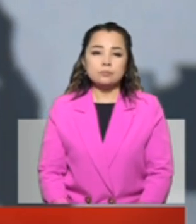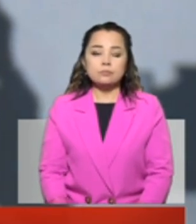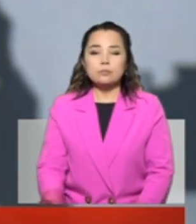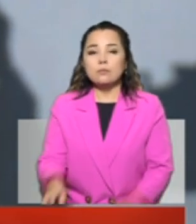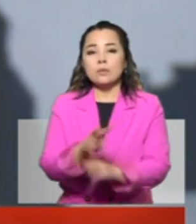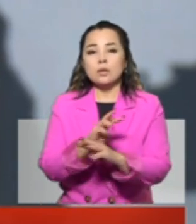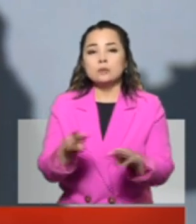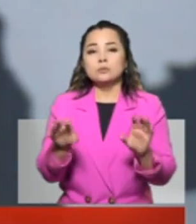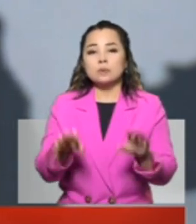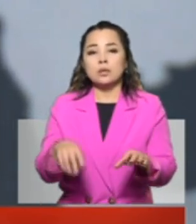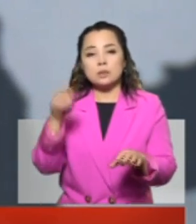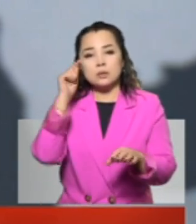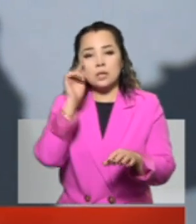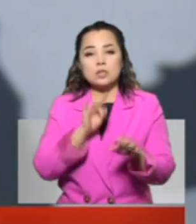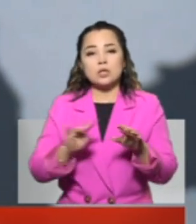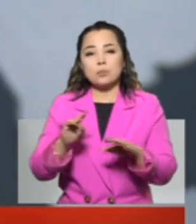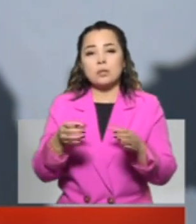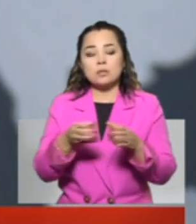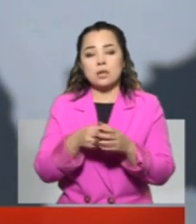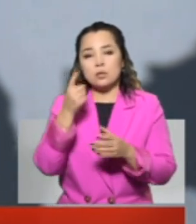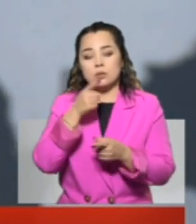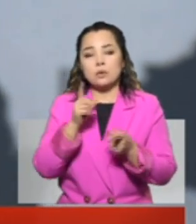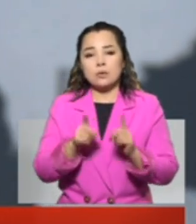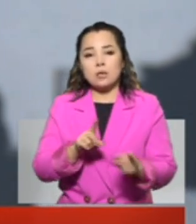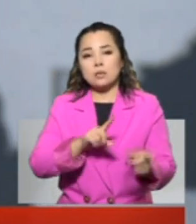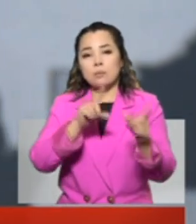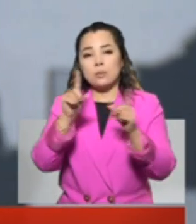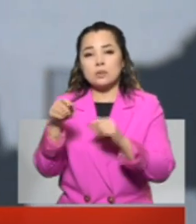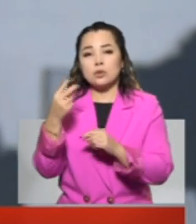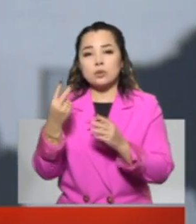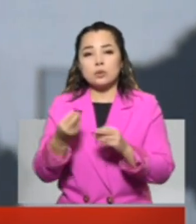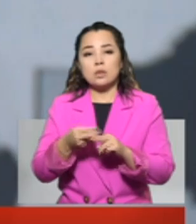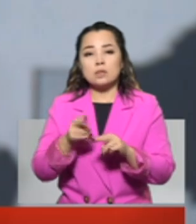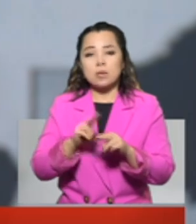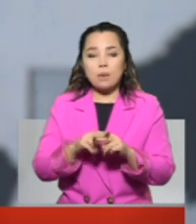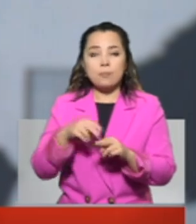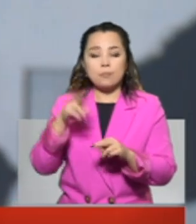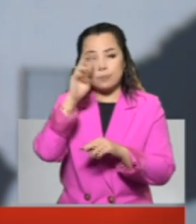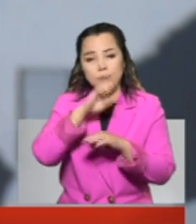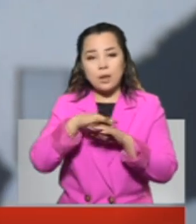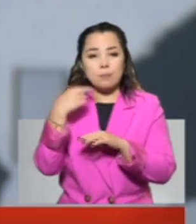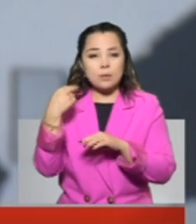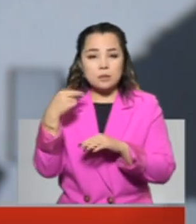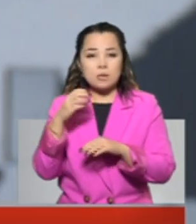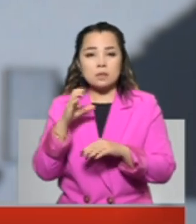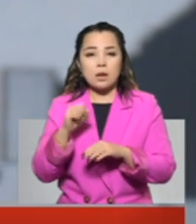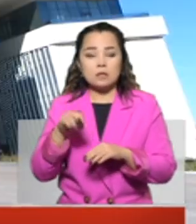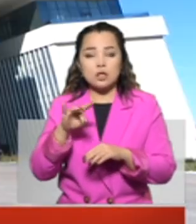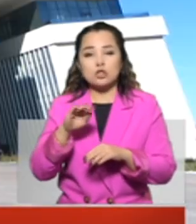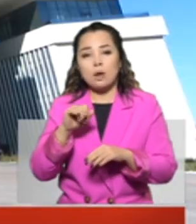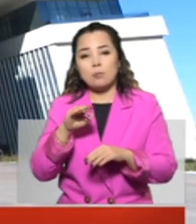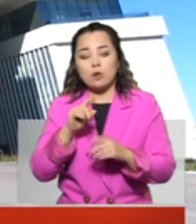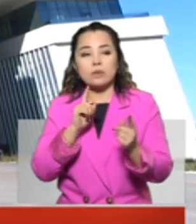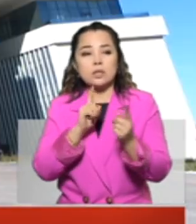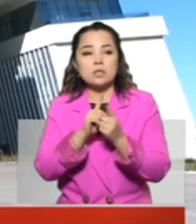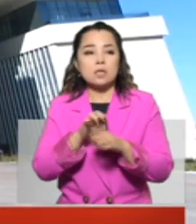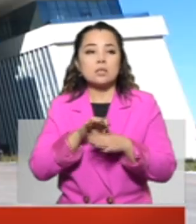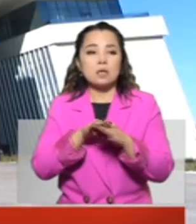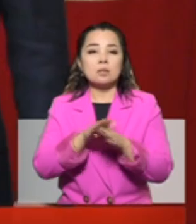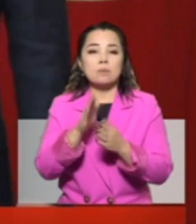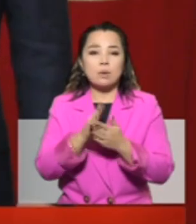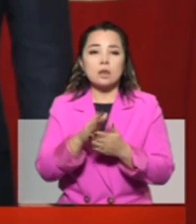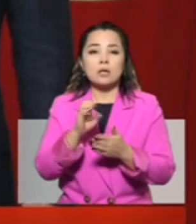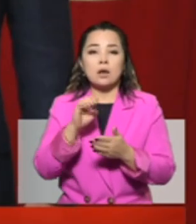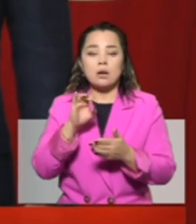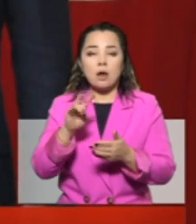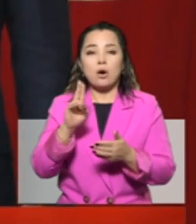Жалғастырайық. Мәжіліс төрағасы Қырғыз Республикасына ресми сапарының екінші күнінде ел президенті Садыр Жапаровпен кездесті.